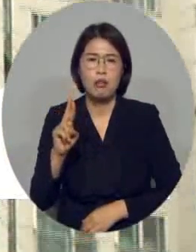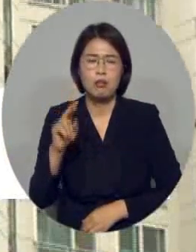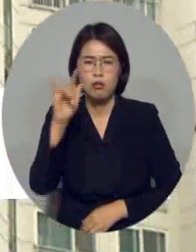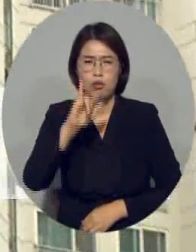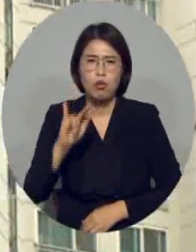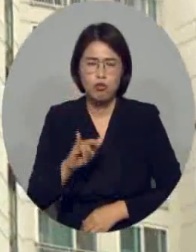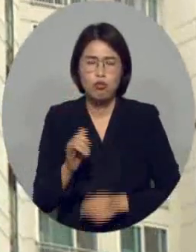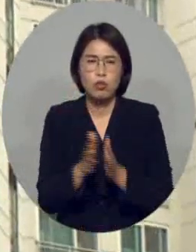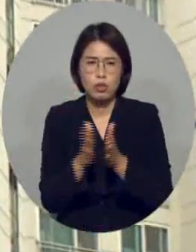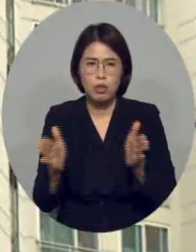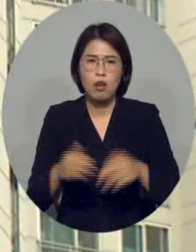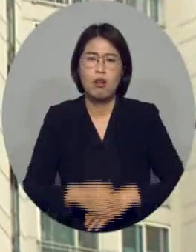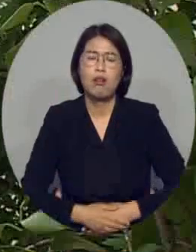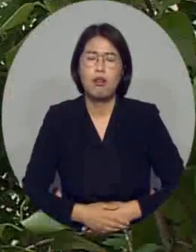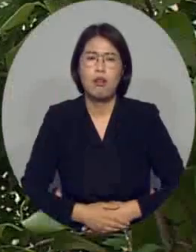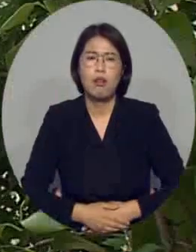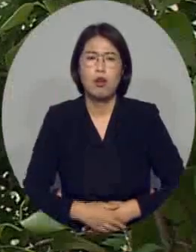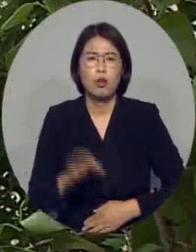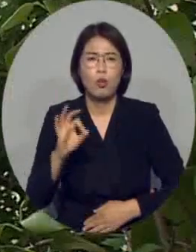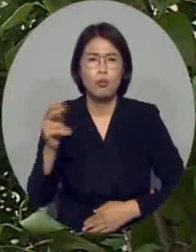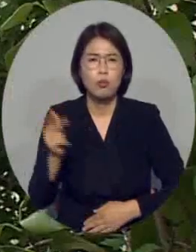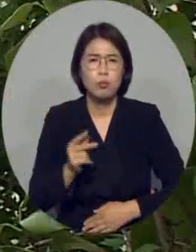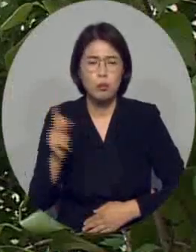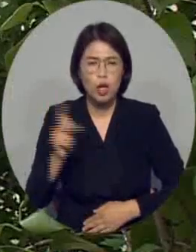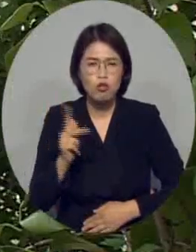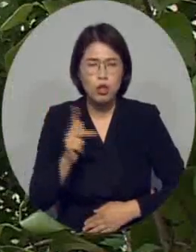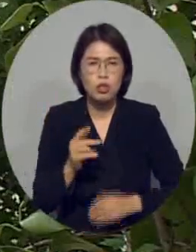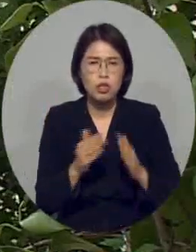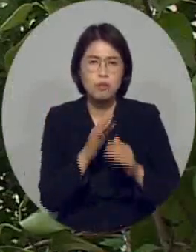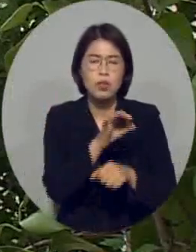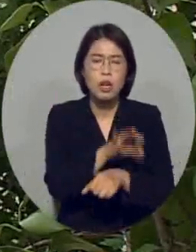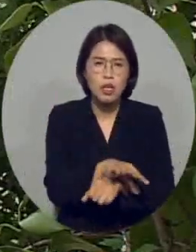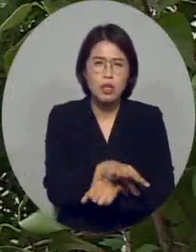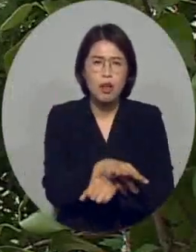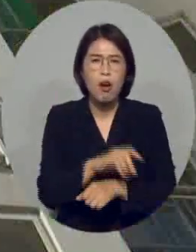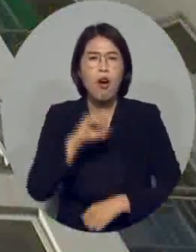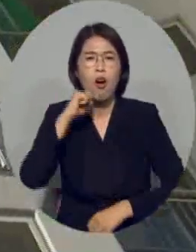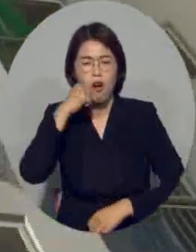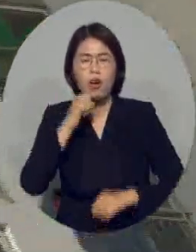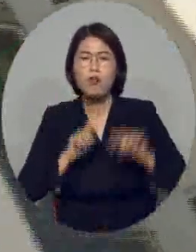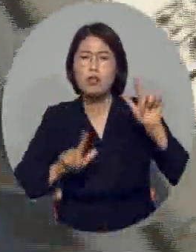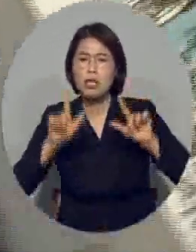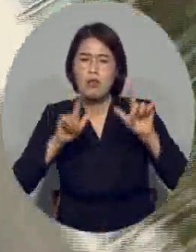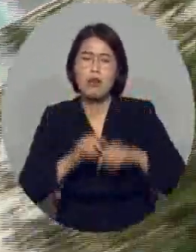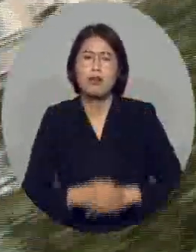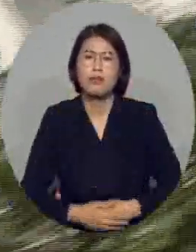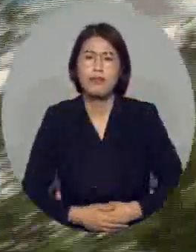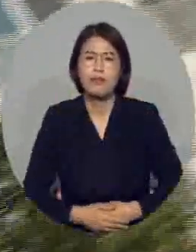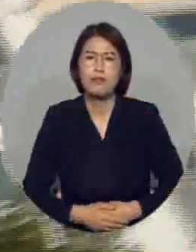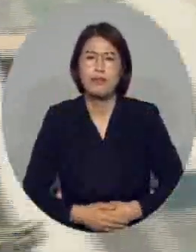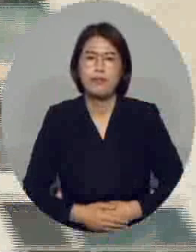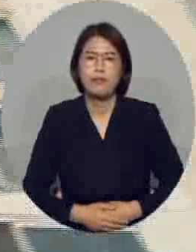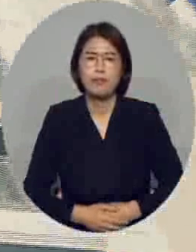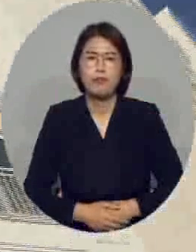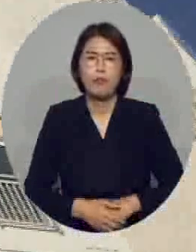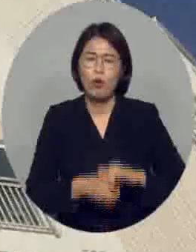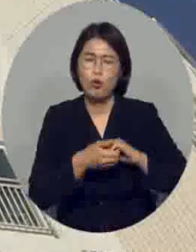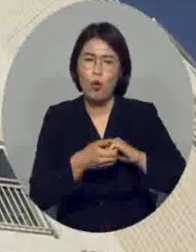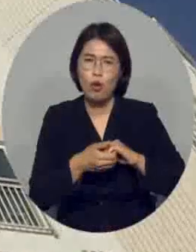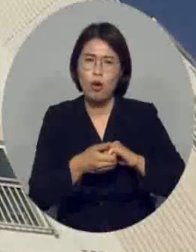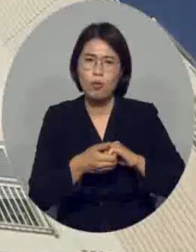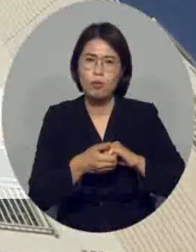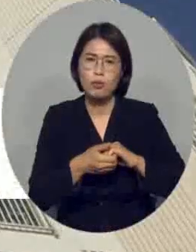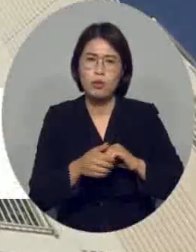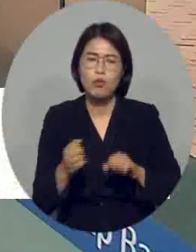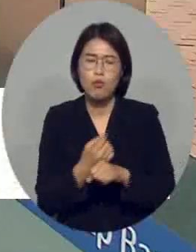적용됐습니다. 사실상 돈을 빌려서 집을 사려는 길은 아주 어려운 상태가 됐습니다. 농협을 비롯해